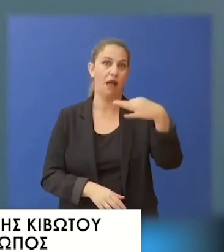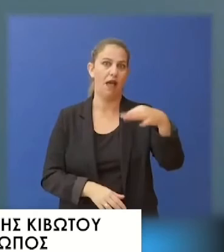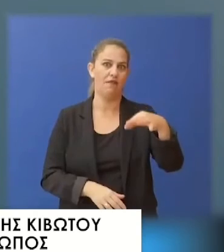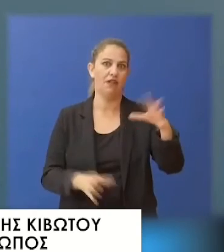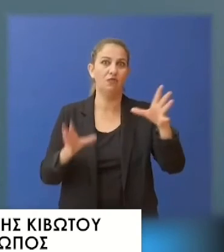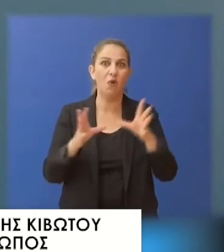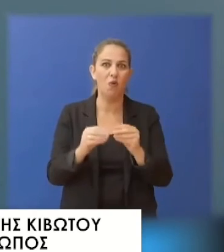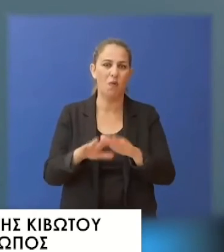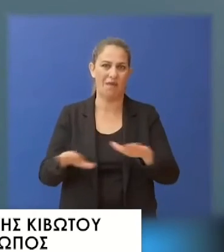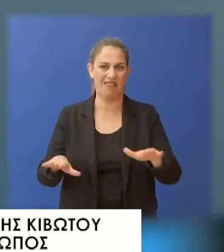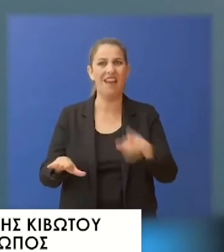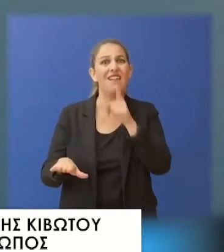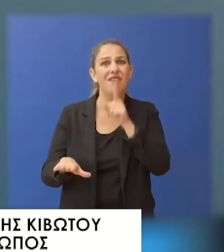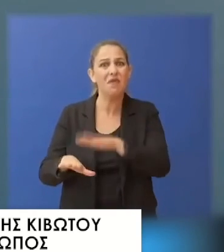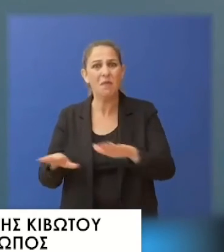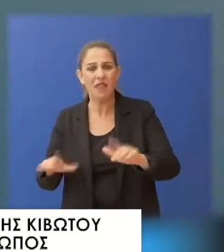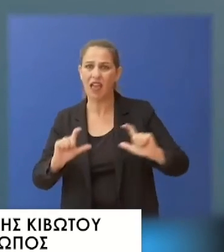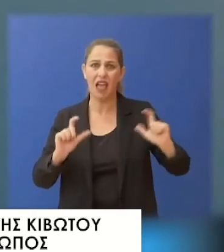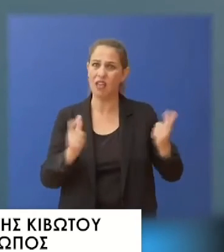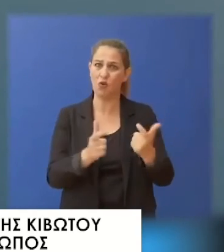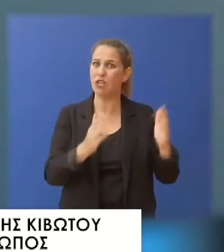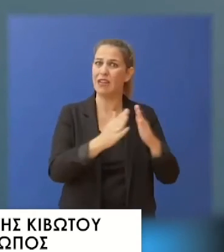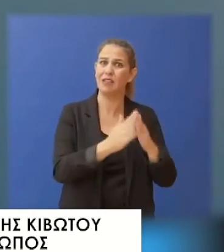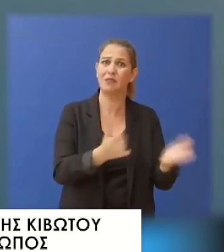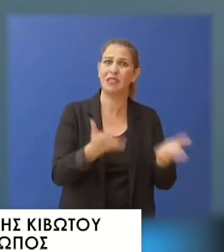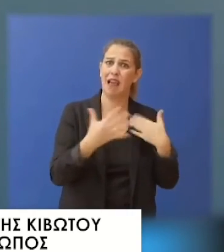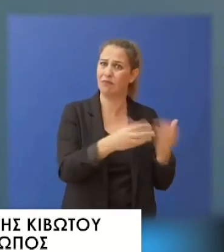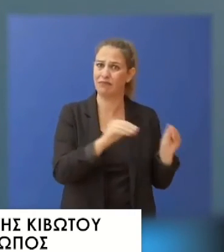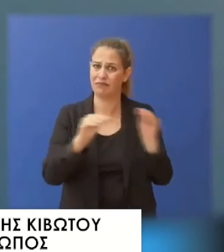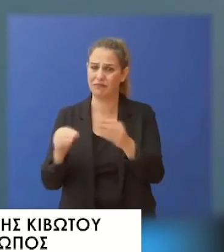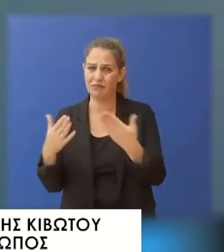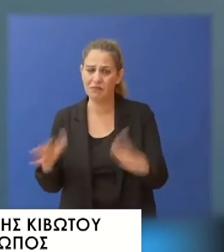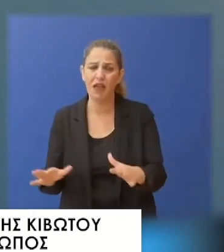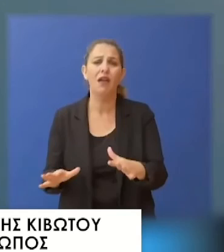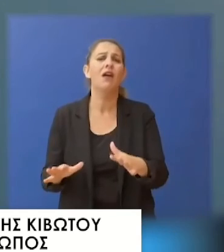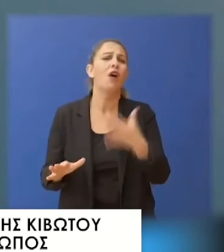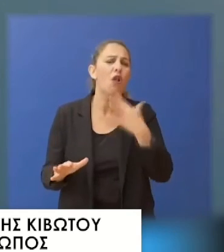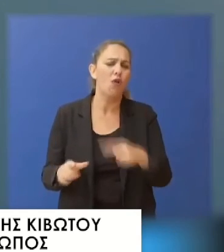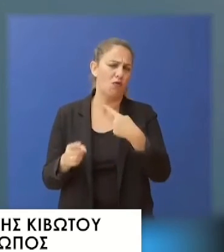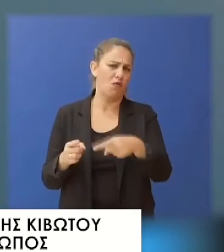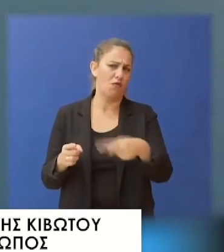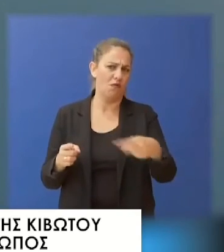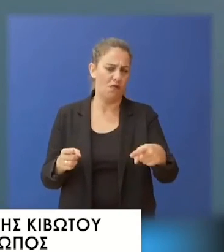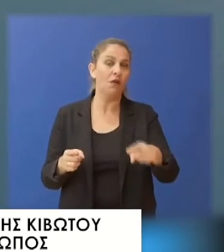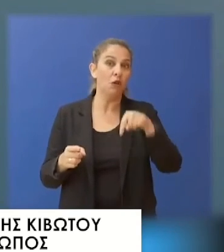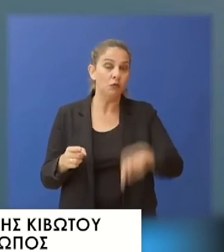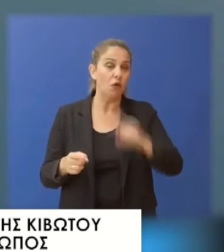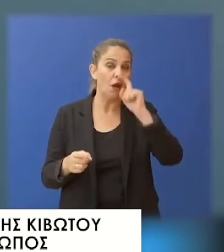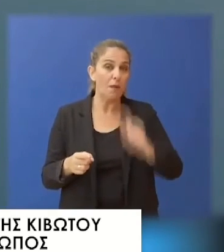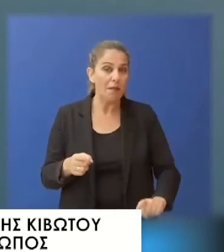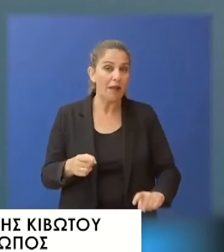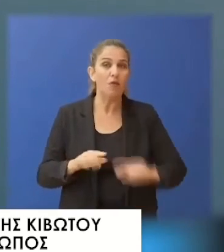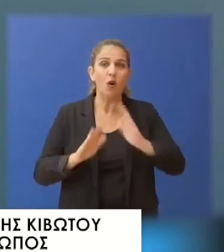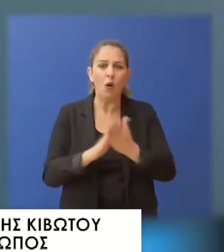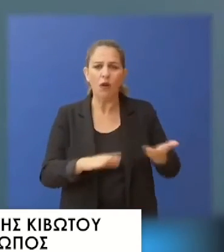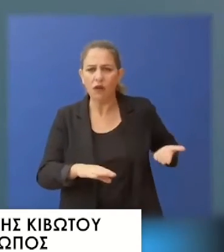παιδιά που έχουν βρεθεί εκτός της οικογενειακής τους εστίας για πολλούς και διαφορετικούς λόγους. Χρειάζεται να γίνει πλήρης διερεύνηση των καταγγελιών